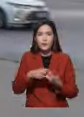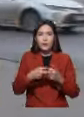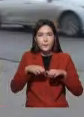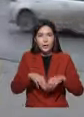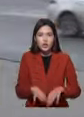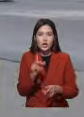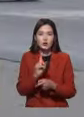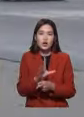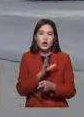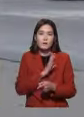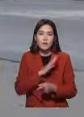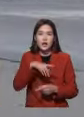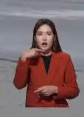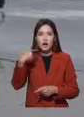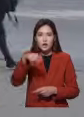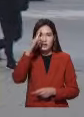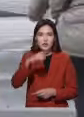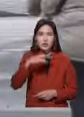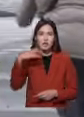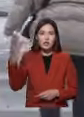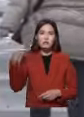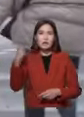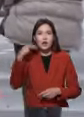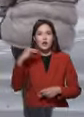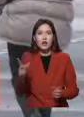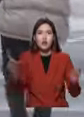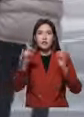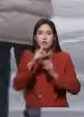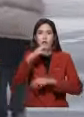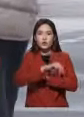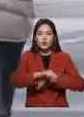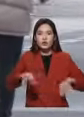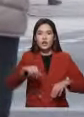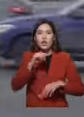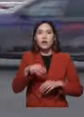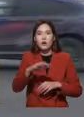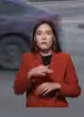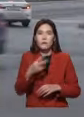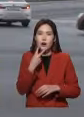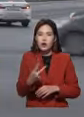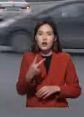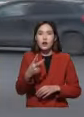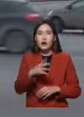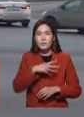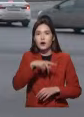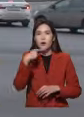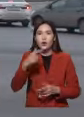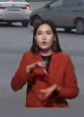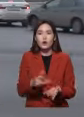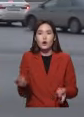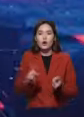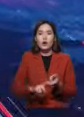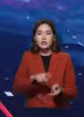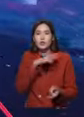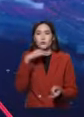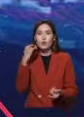керек. Қазақстан мен Ресей басшыларының кездесуі шетелдік сарапшыларды да бейжай қалдырмады. Олар екі елдің ортақ байланыстары көп деп